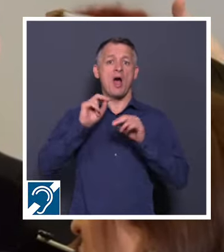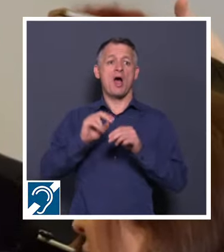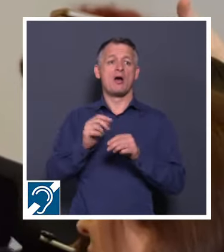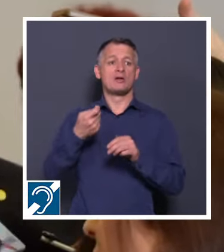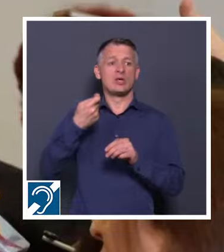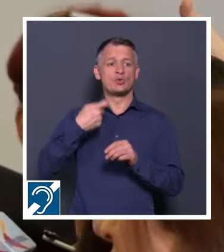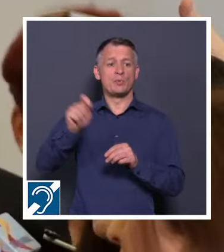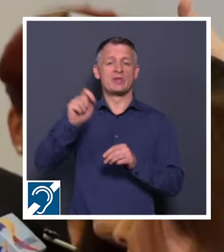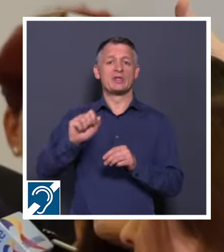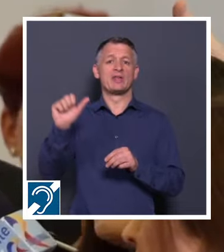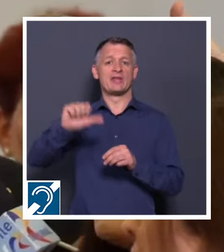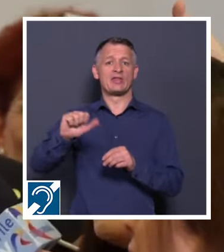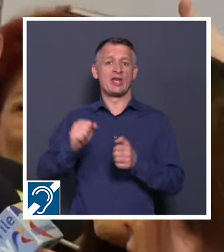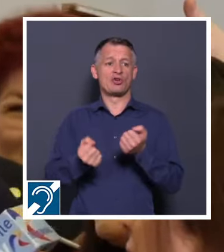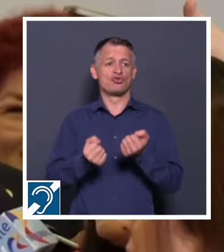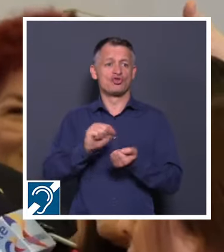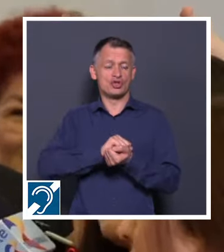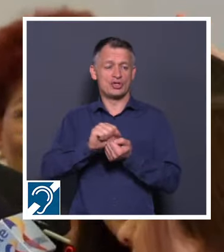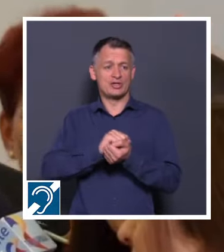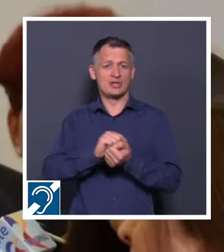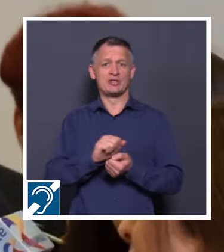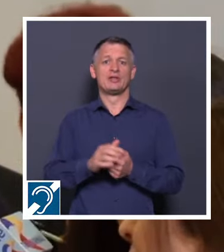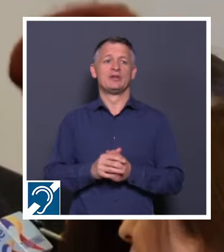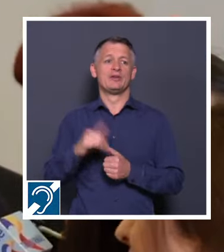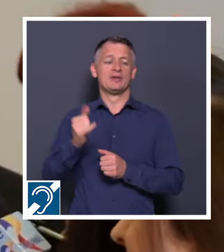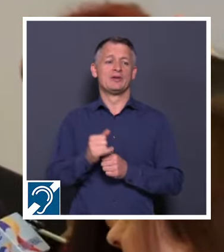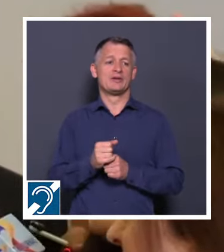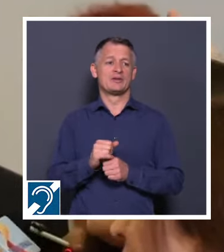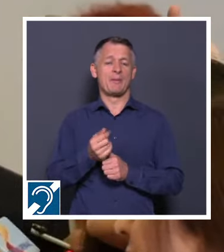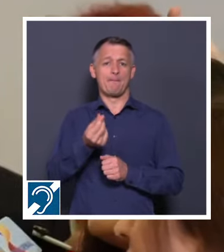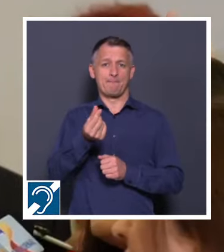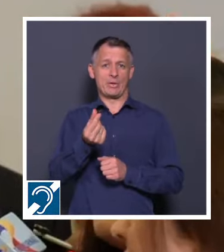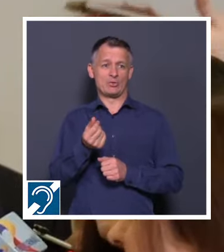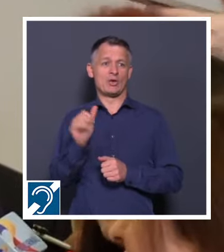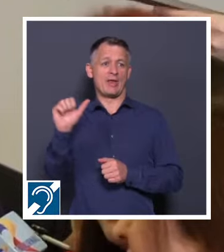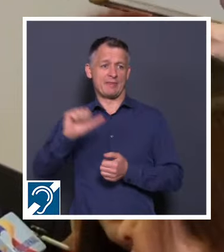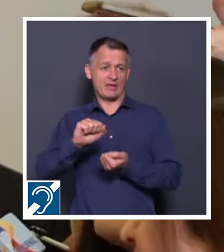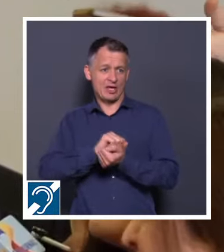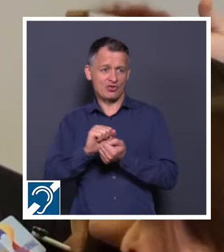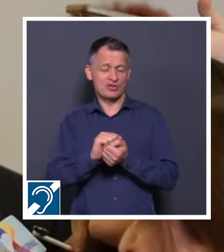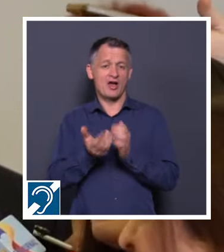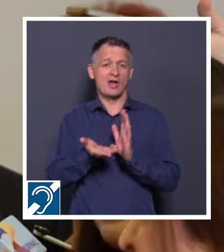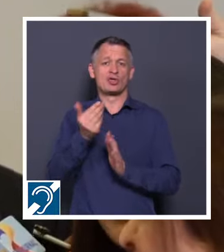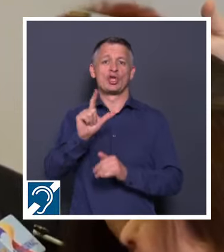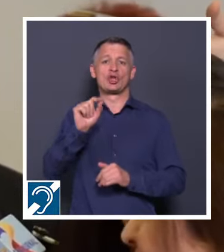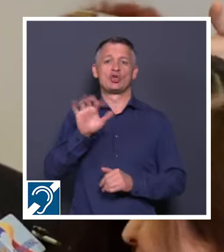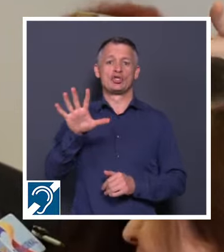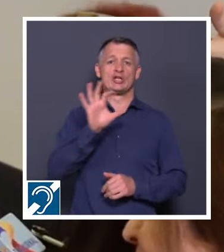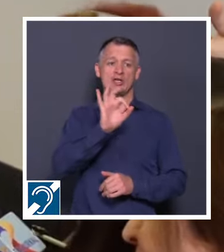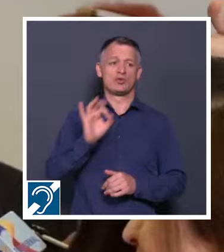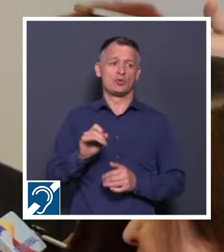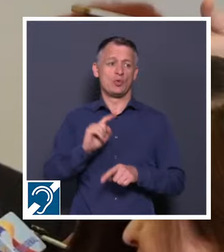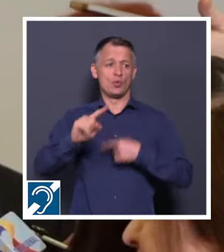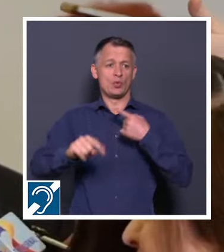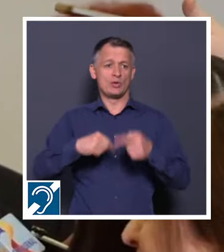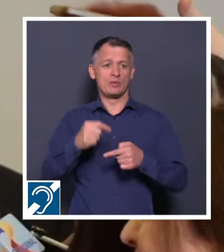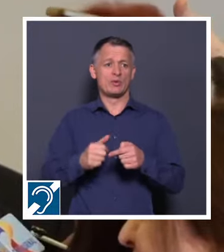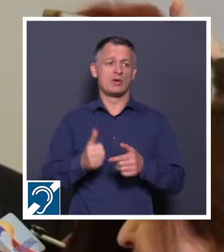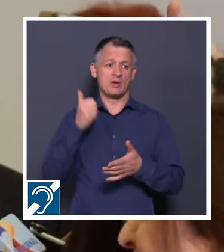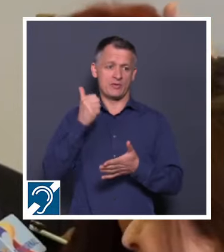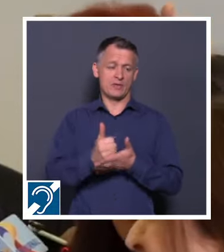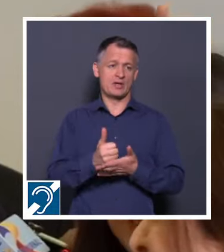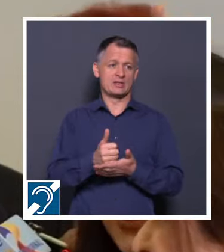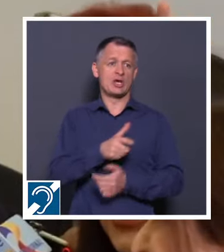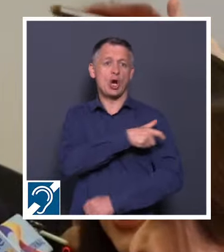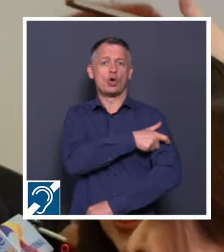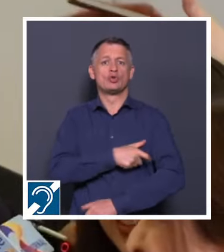25% o scumpire. Nu vorbesc de inflație, nu de prețul la detergență. Prețul la detergență a crescut cu 25%. Urmează cu adevărat